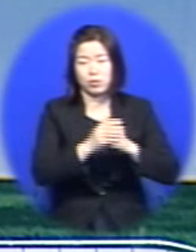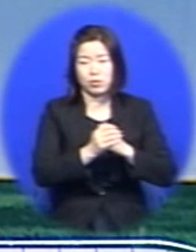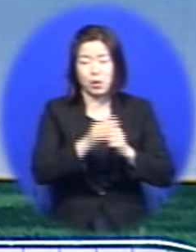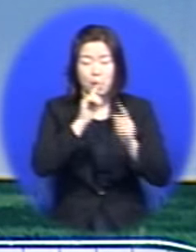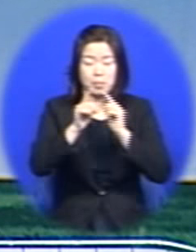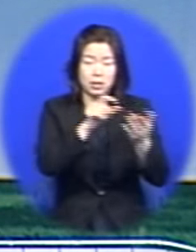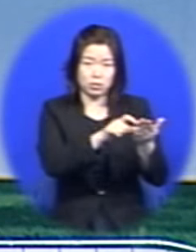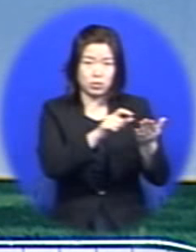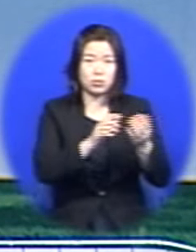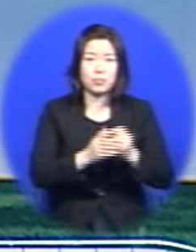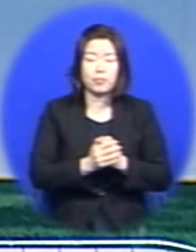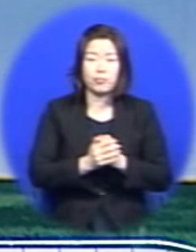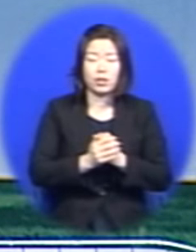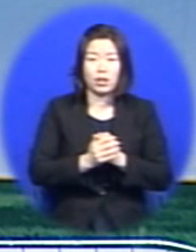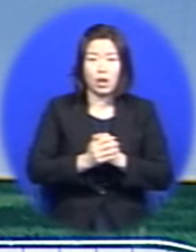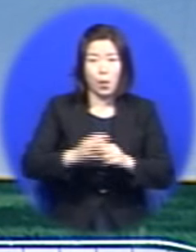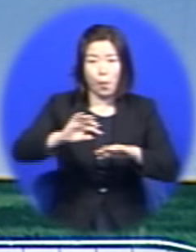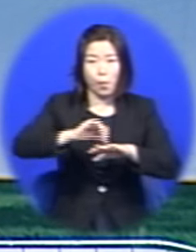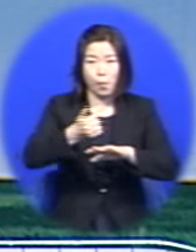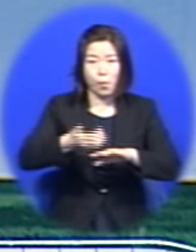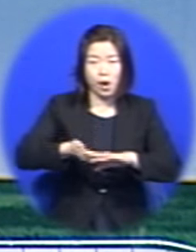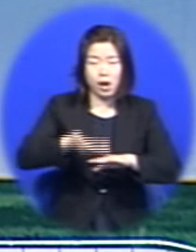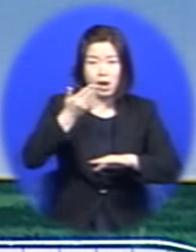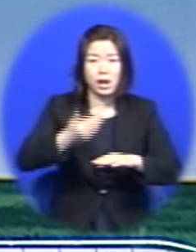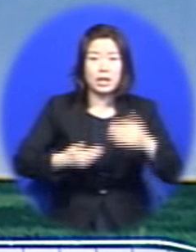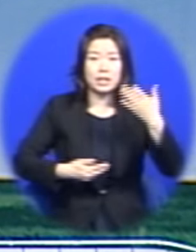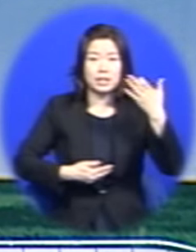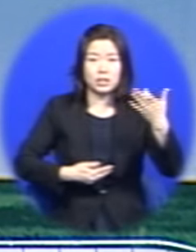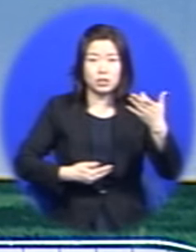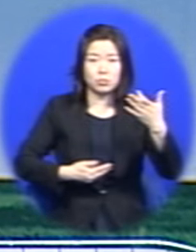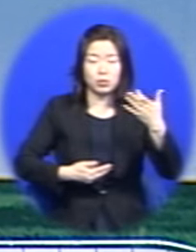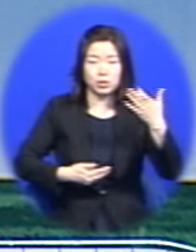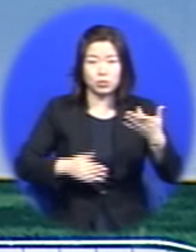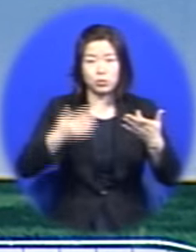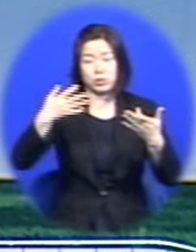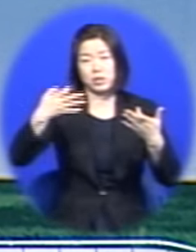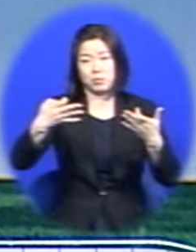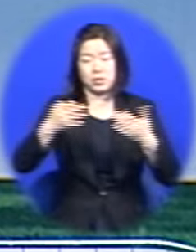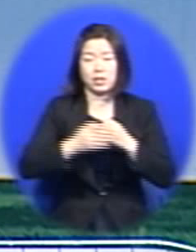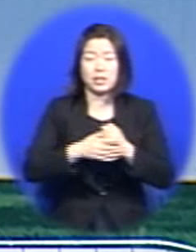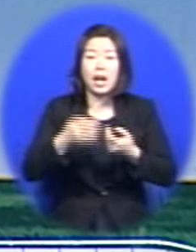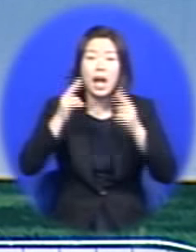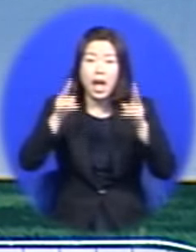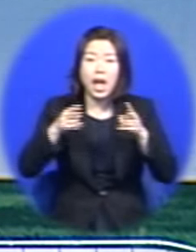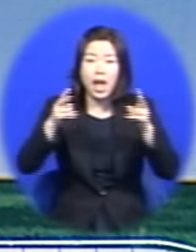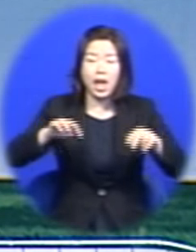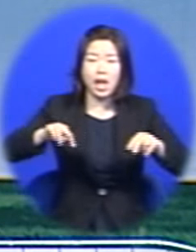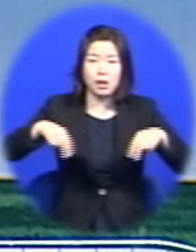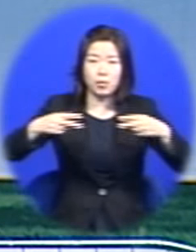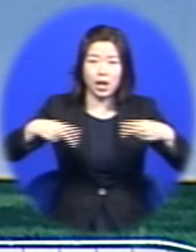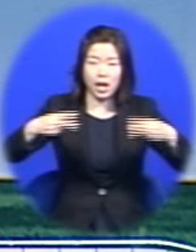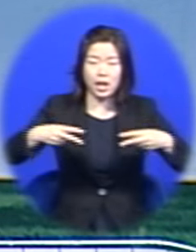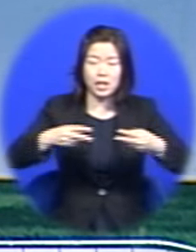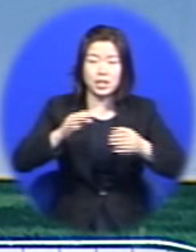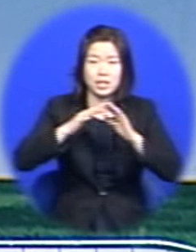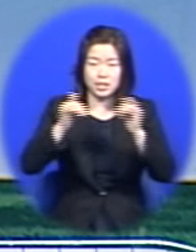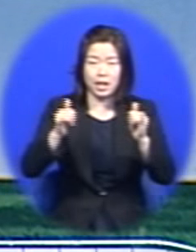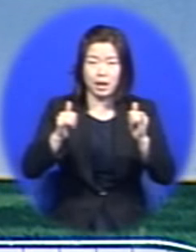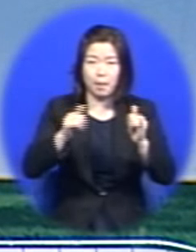있어요. 열왕기상 19장 엘리야 이야기를 합니다. 엘리야가 하나님